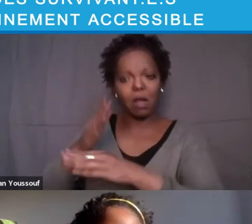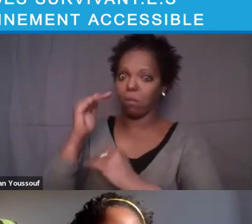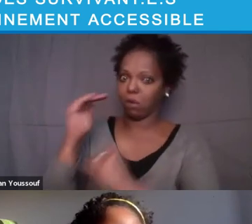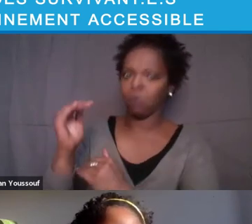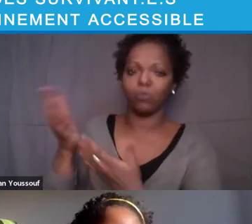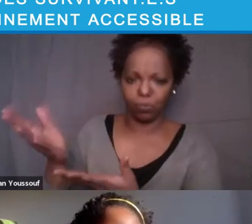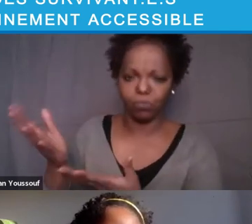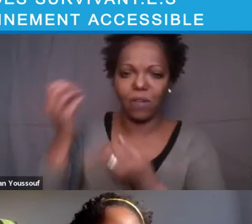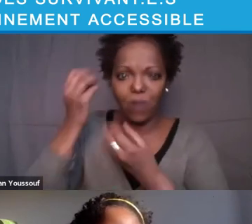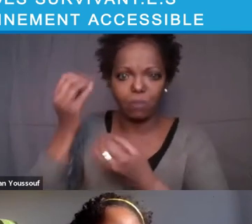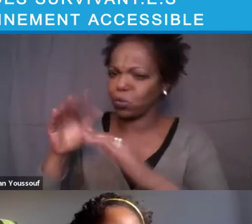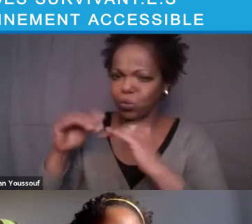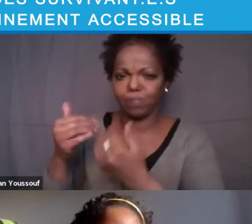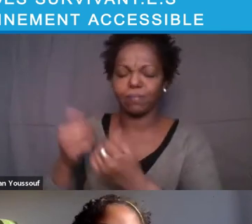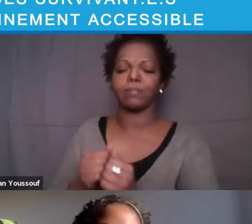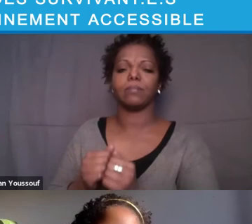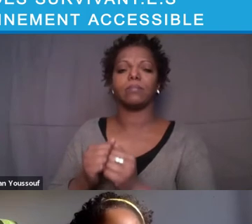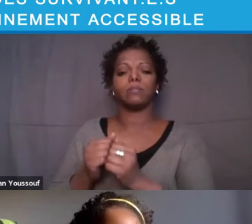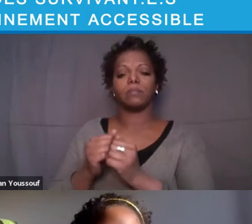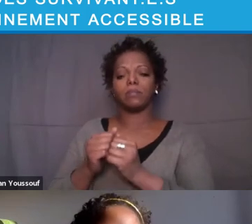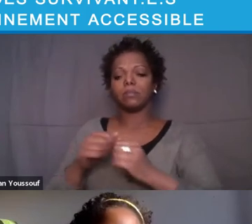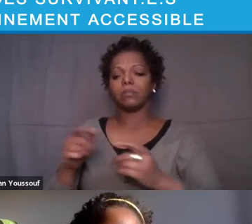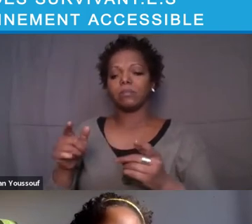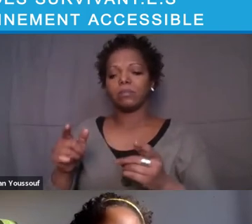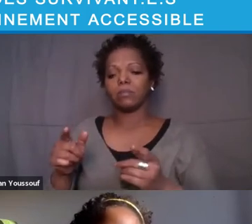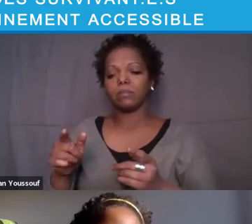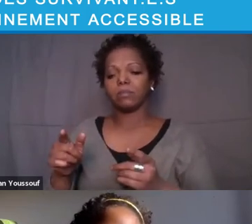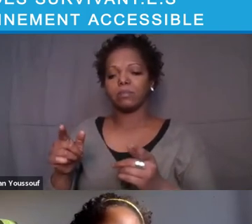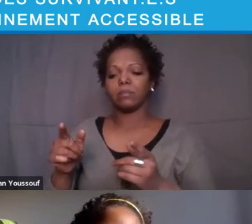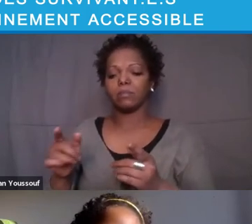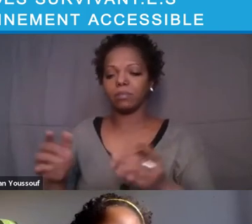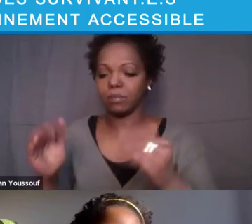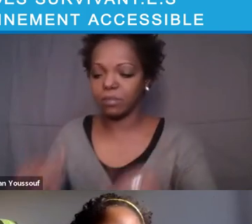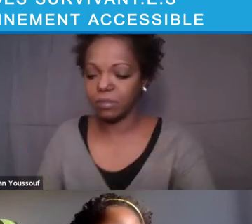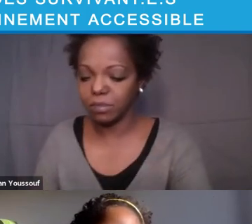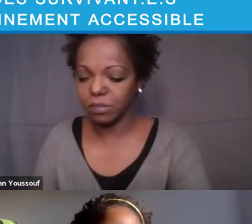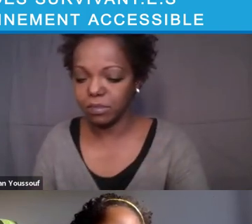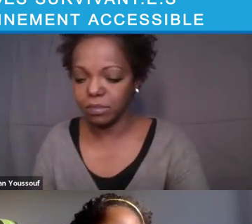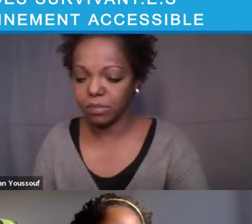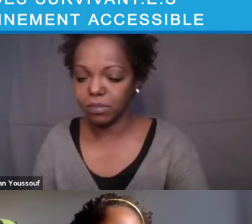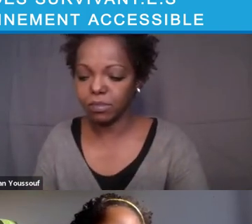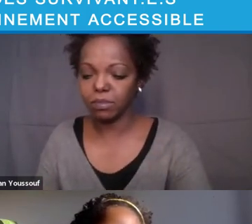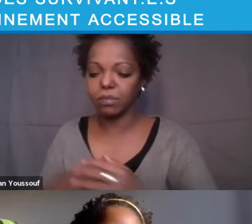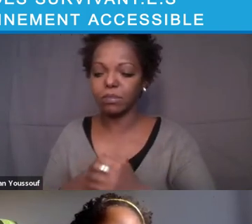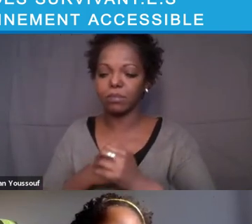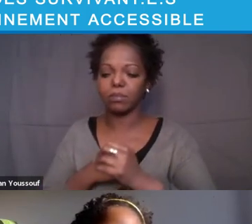essayer de leur expliquer les droits qu'ils ont, la sécurité qu'ils devraient avoir.